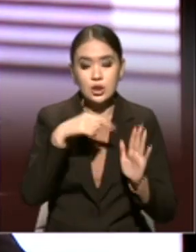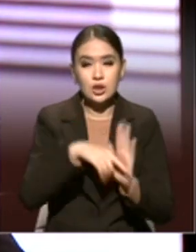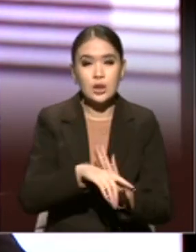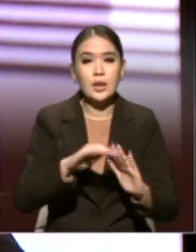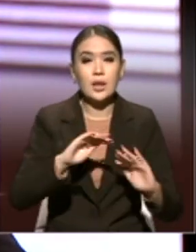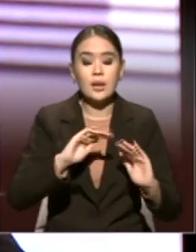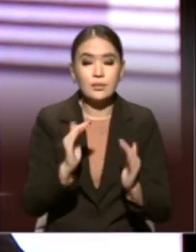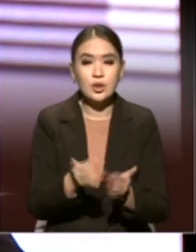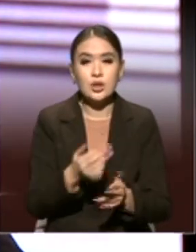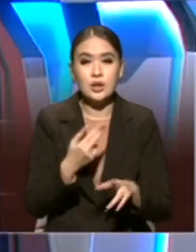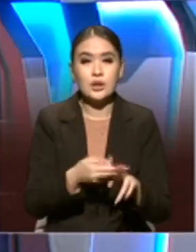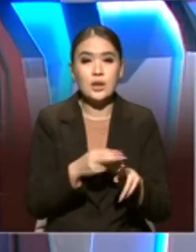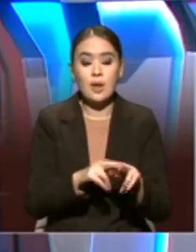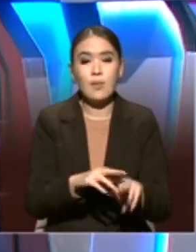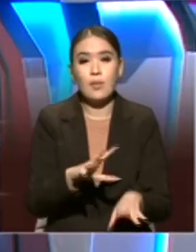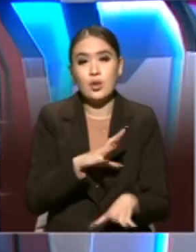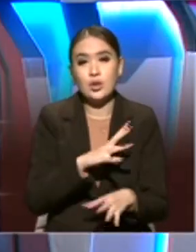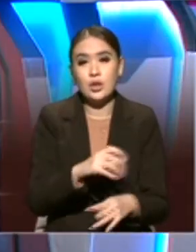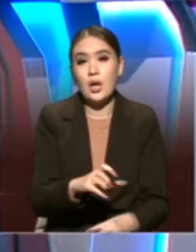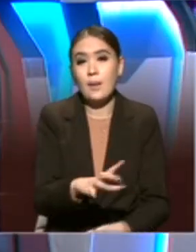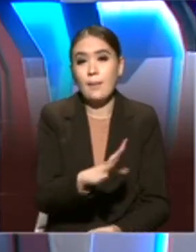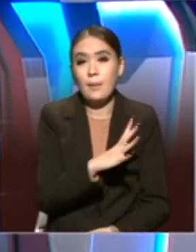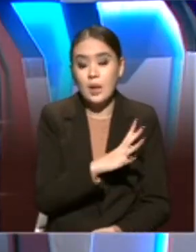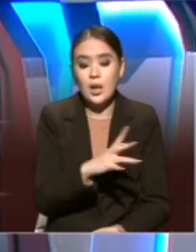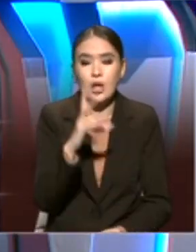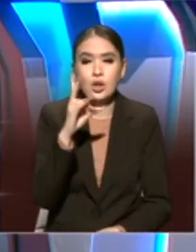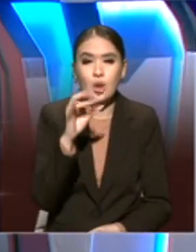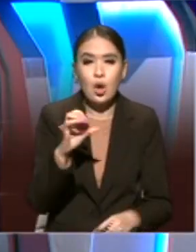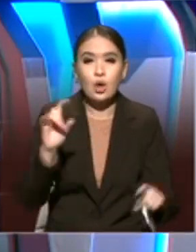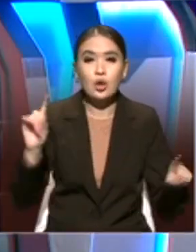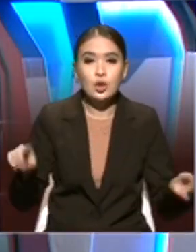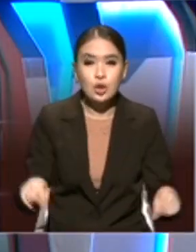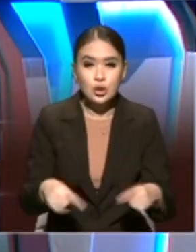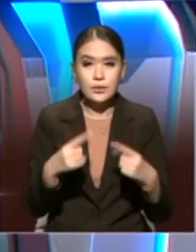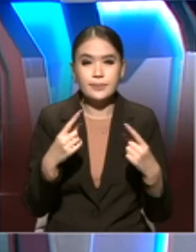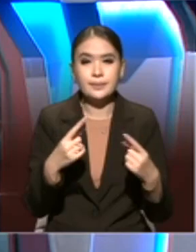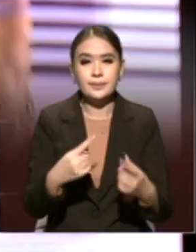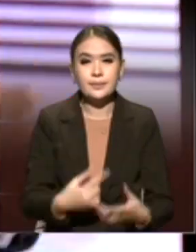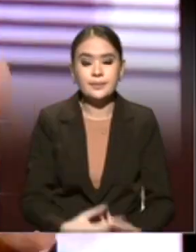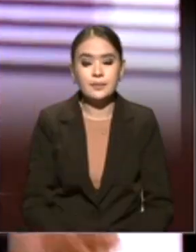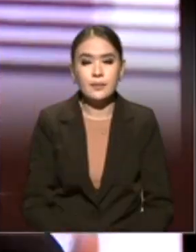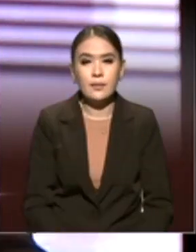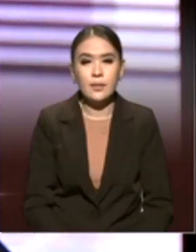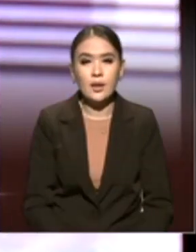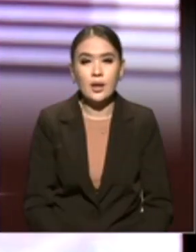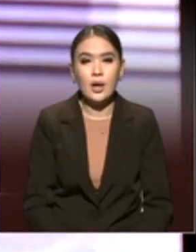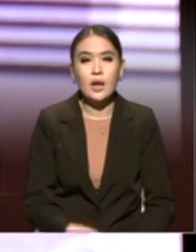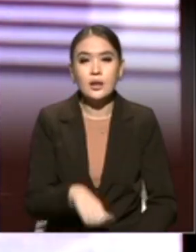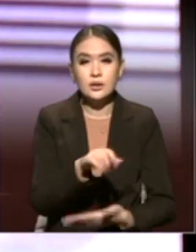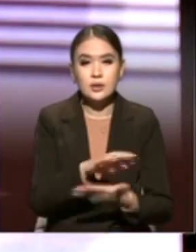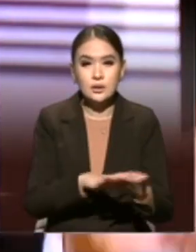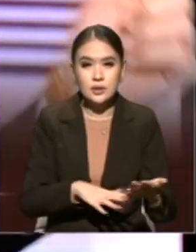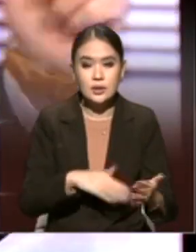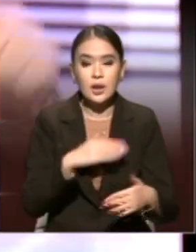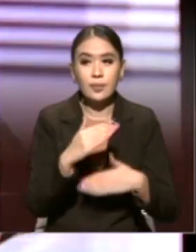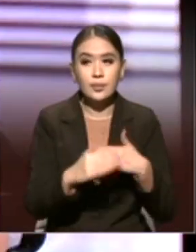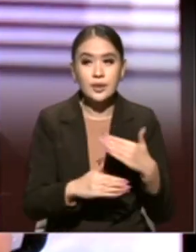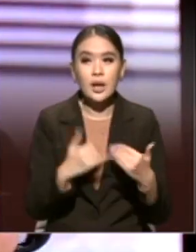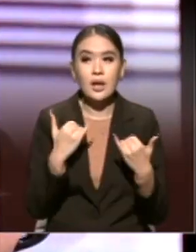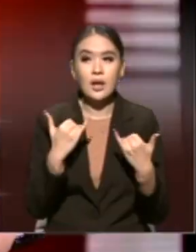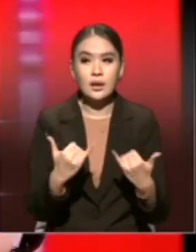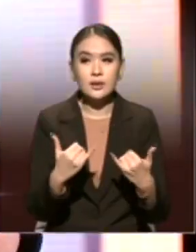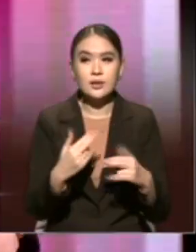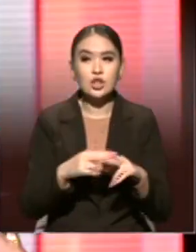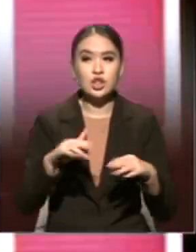кемшіліктерімізде болған шығар әрине. Бірақ оның жүйесі құрылды. Ол өзінен өзі жүріп келе жатыр. Енді қазіргі